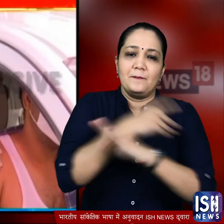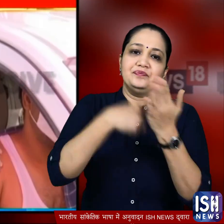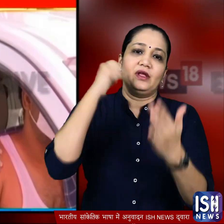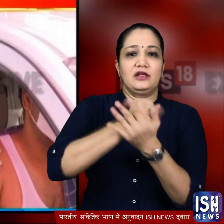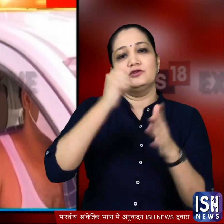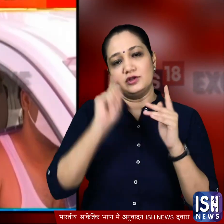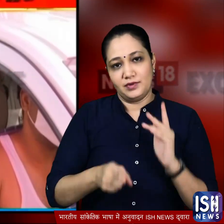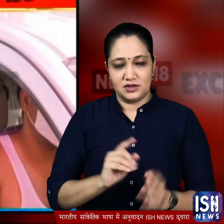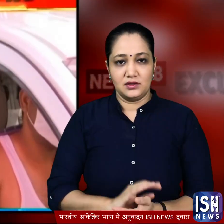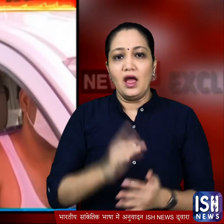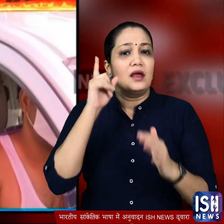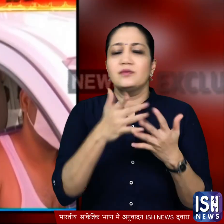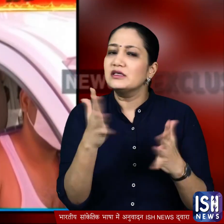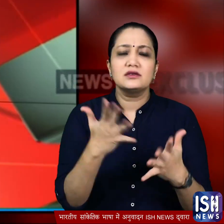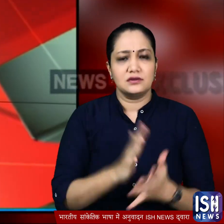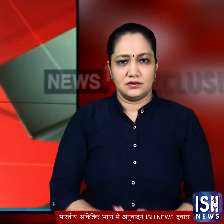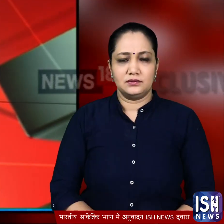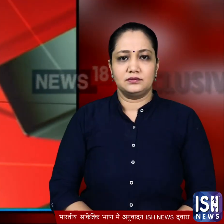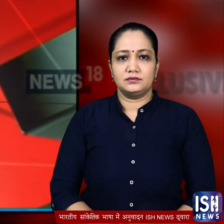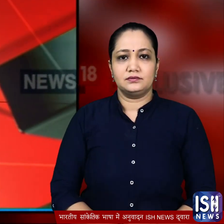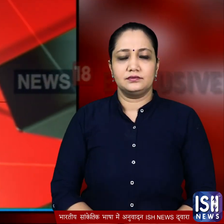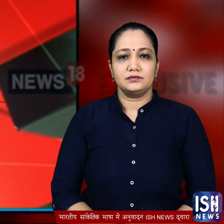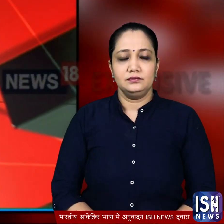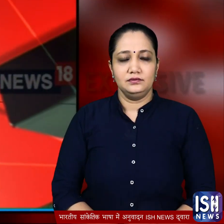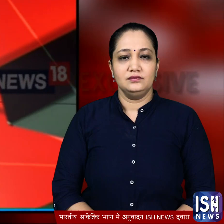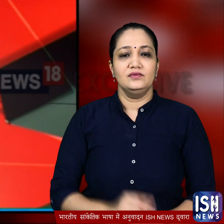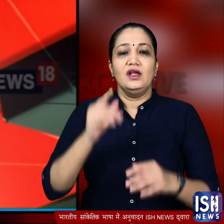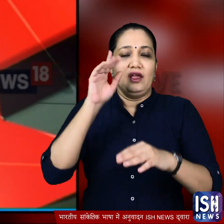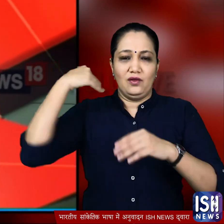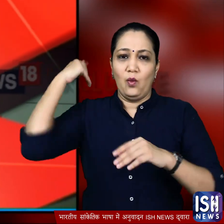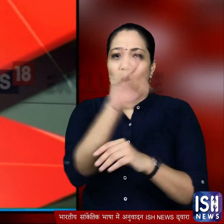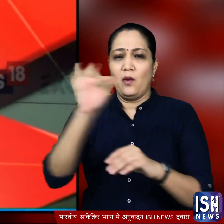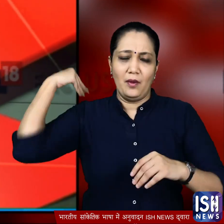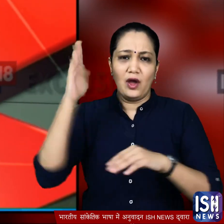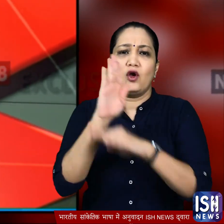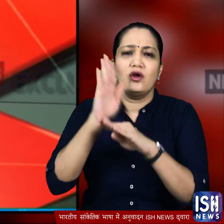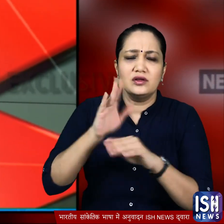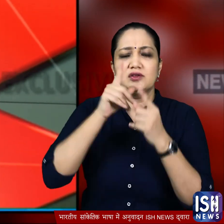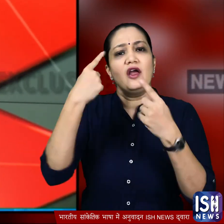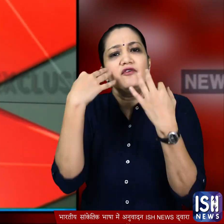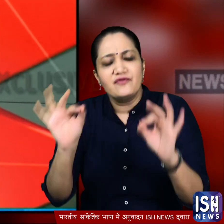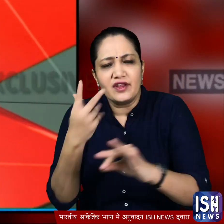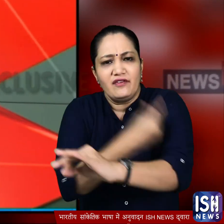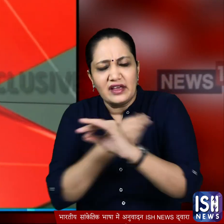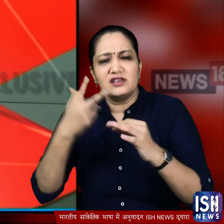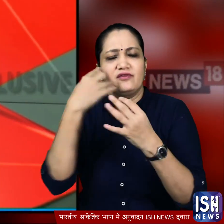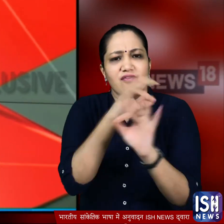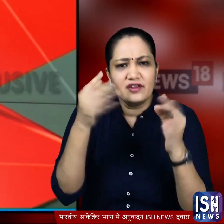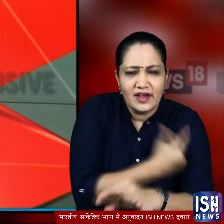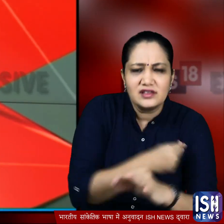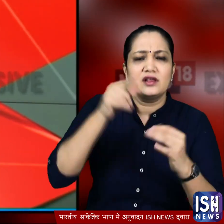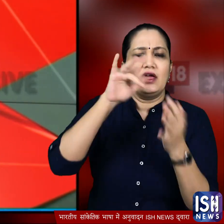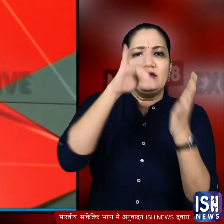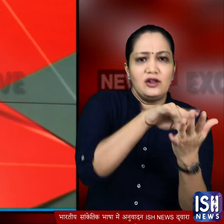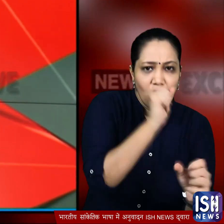से रजिस्ट्रेशन करवाना भी जरूरी नहीं है। सौभाग्य की बात यह कि दिल्ली में कांग्रेस पिछले हफ्ते से ही सभी लोगों को मुफ्त वैक्सीन के मुद्दे पर दिल्ली और